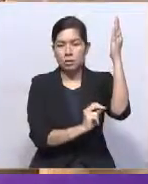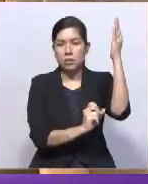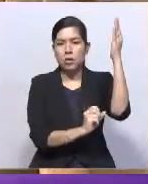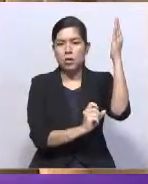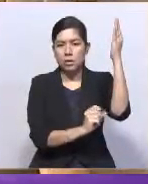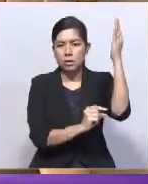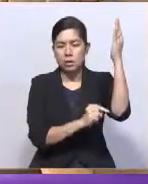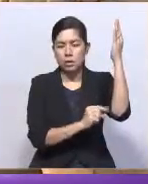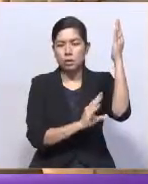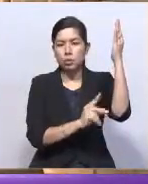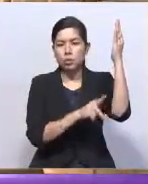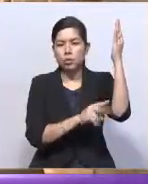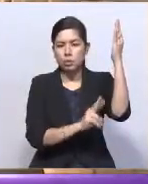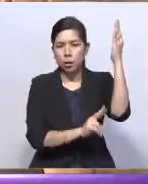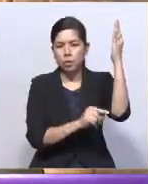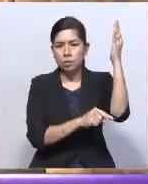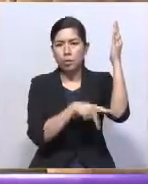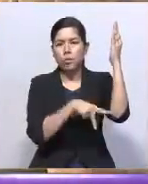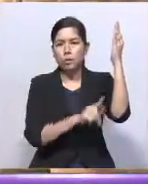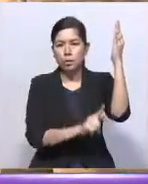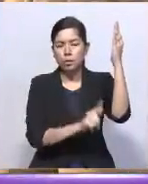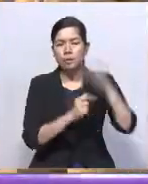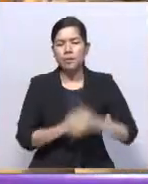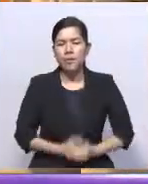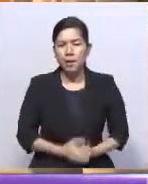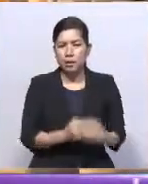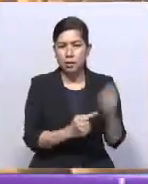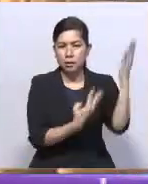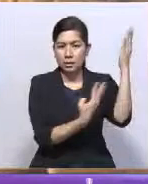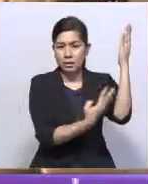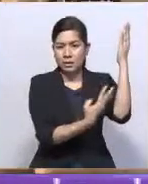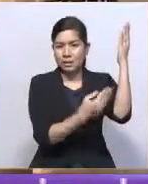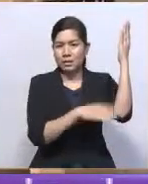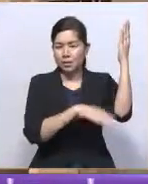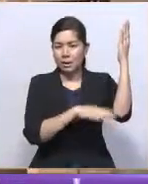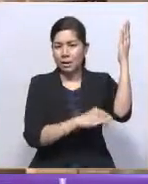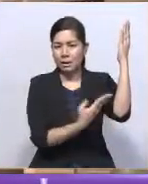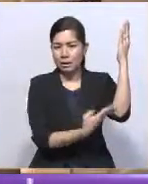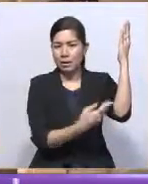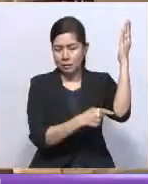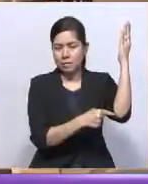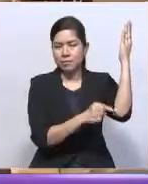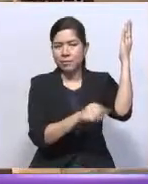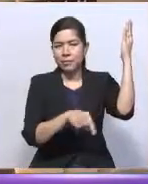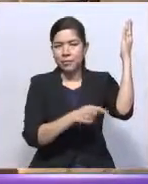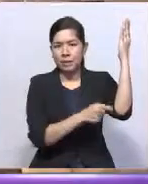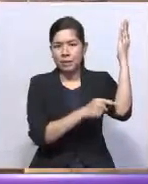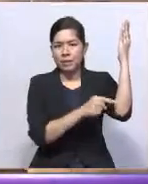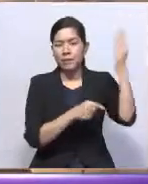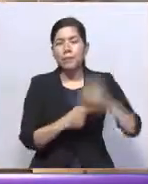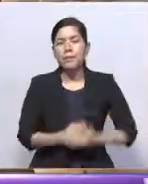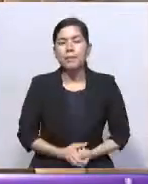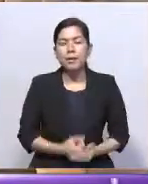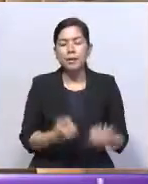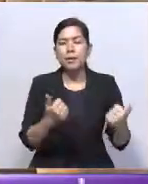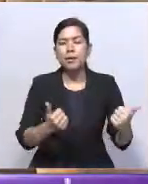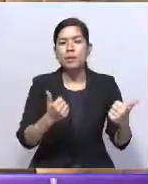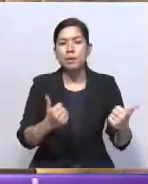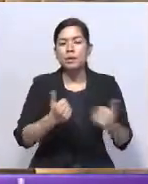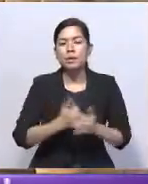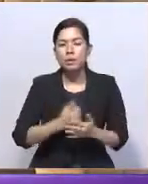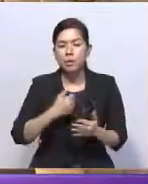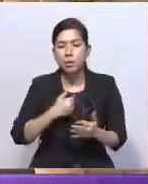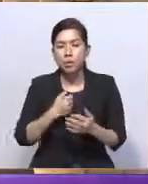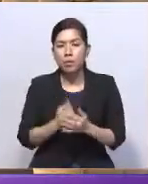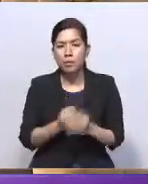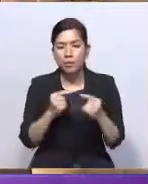รมราชชุมพรและก็พัทลุงนะครับซึ่งเป็น4จังหวัดที่อยู่ทางด้านอ่าวไทยนะครับวันนี้เนี่ยได้ลง